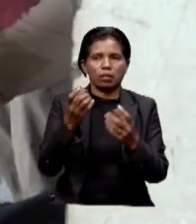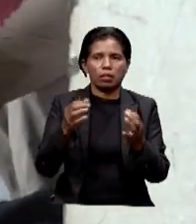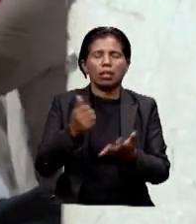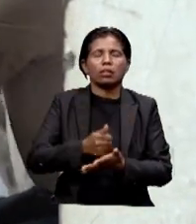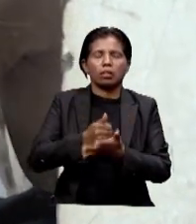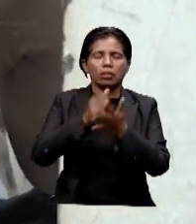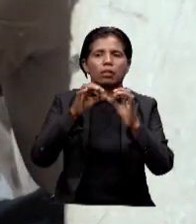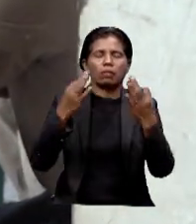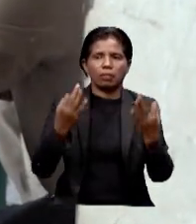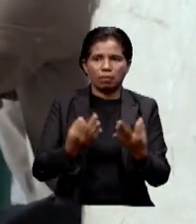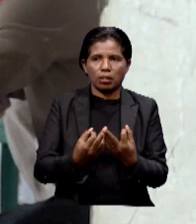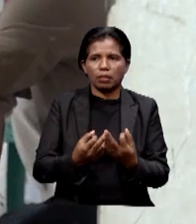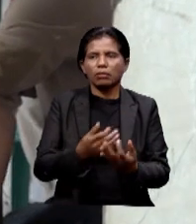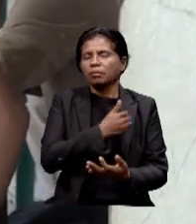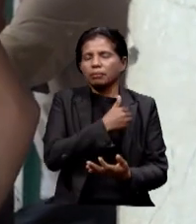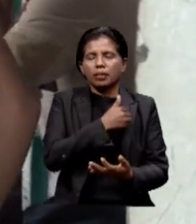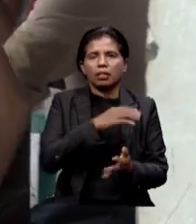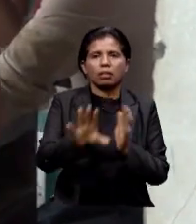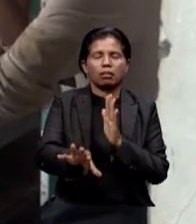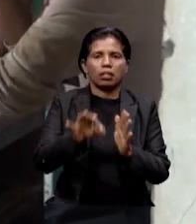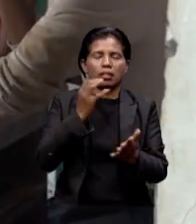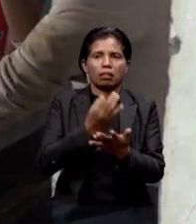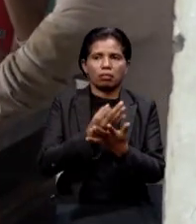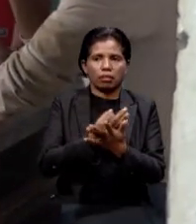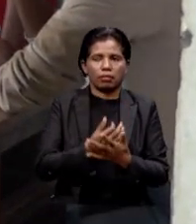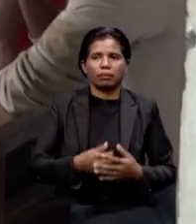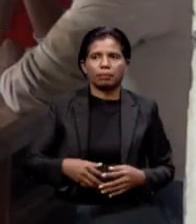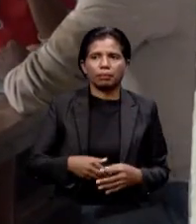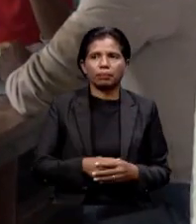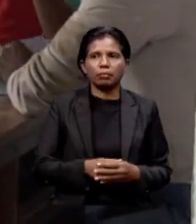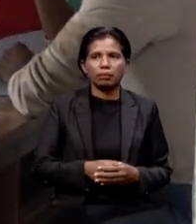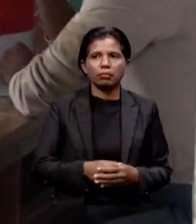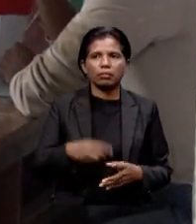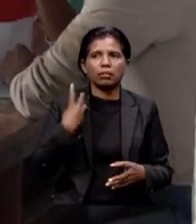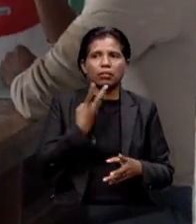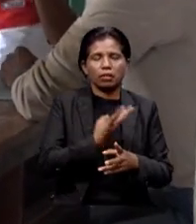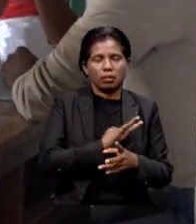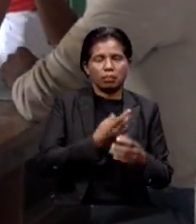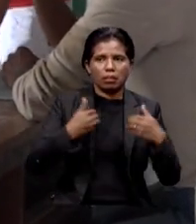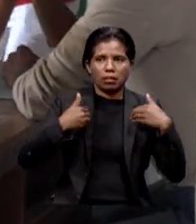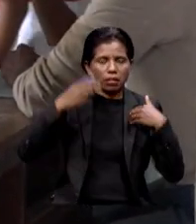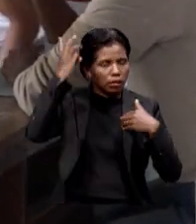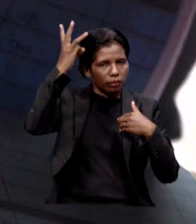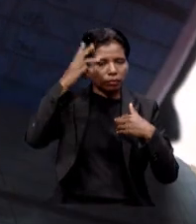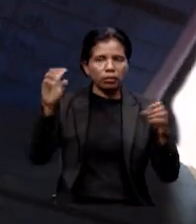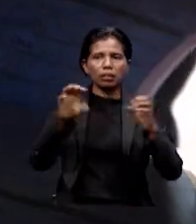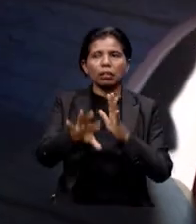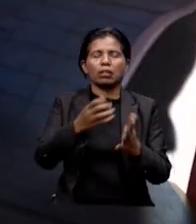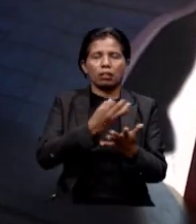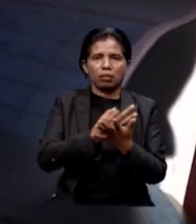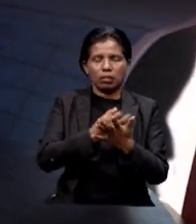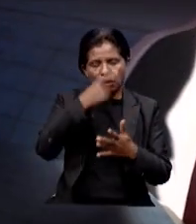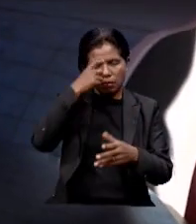fin do ano mai beto agora se dau ketan subsidio nerasik. Ami ya preocupação laetan subsidio ne tamba ami naran